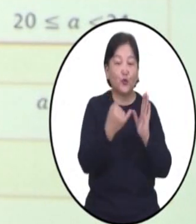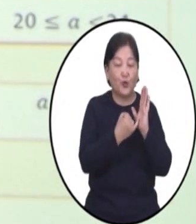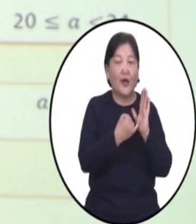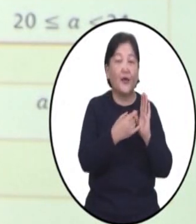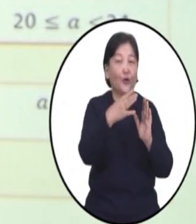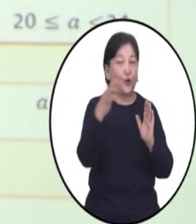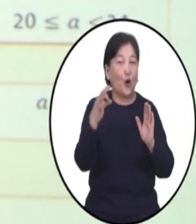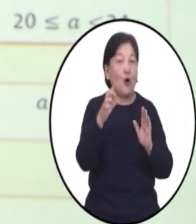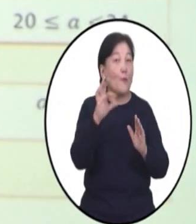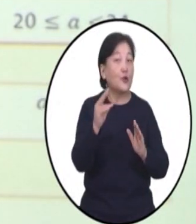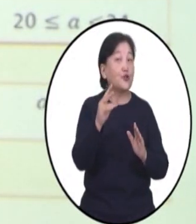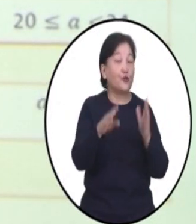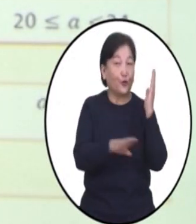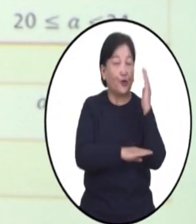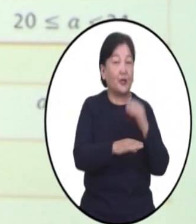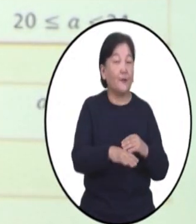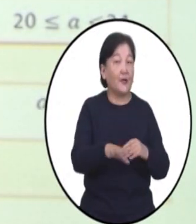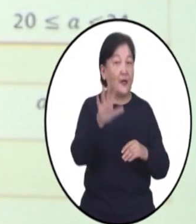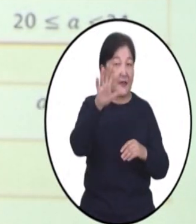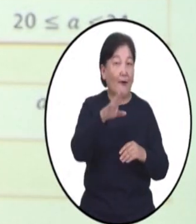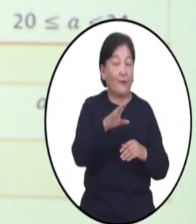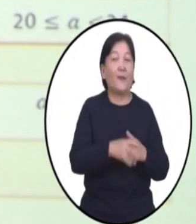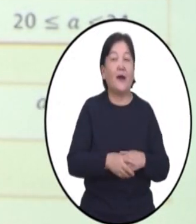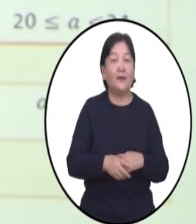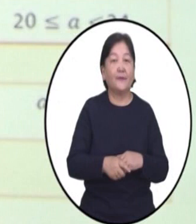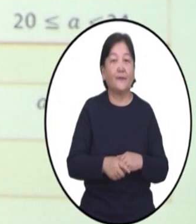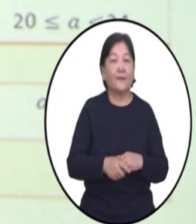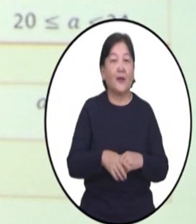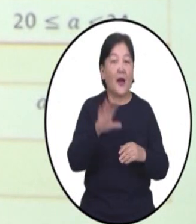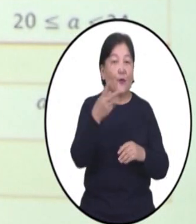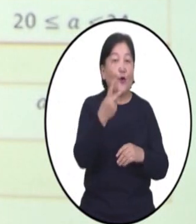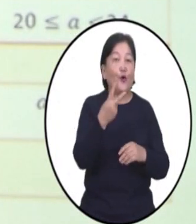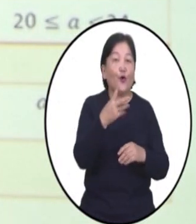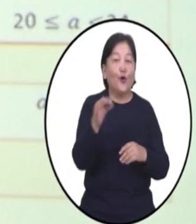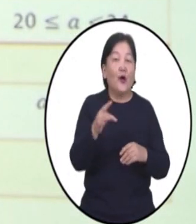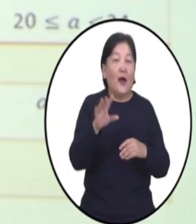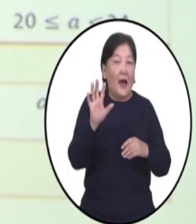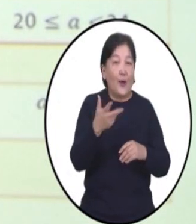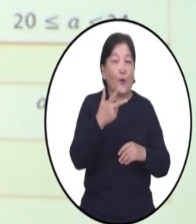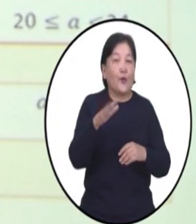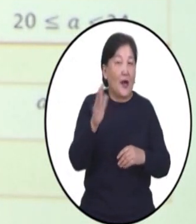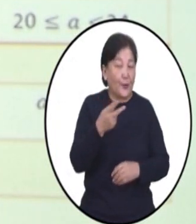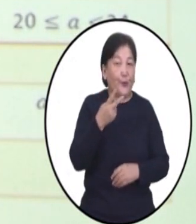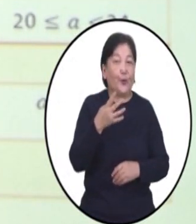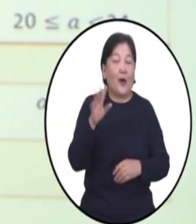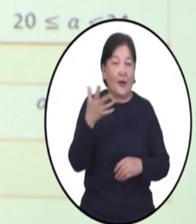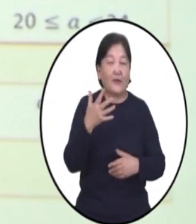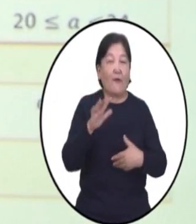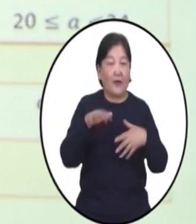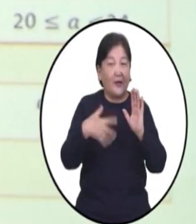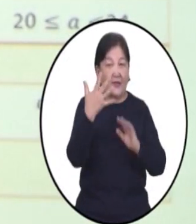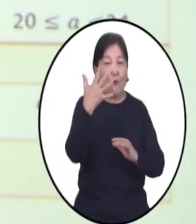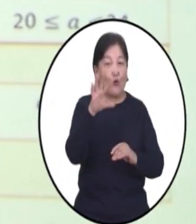аваад үзэхээр 5 утга байна. За, тэгэхээр 12 өөрөө орох учраас 12, 13, 14, 15, 15 гэдэг ингээд 5